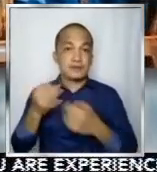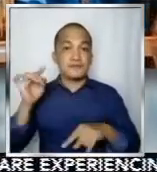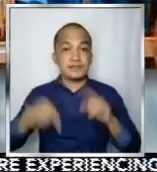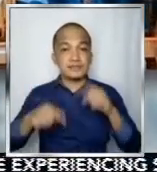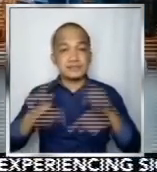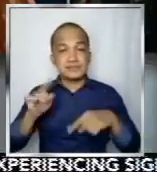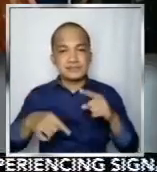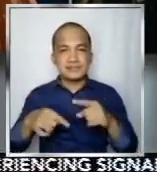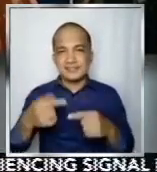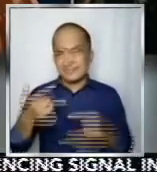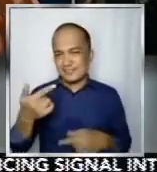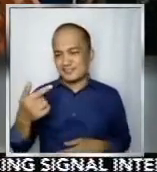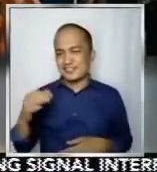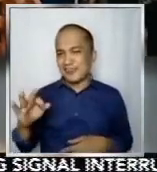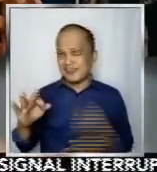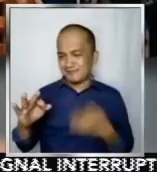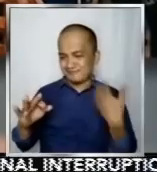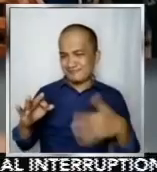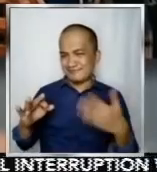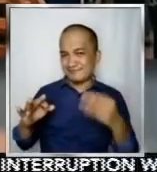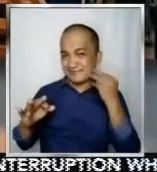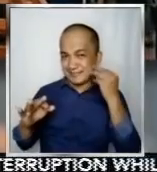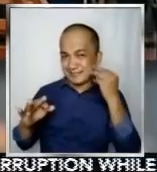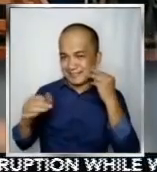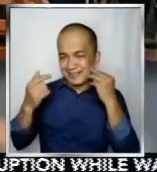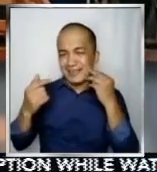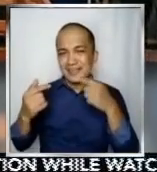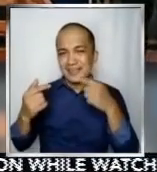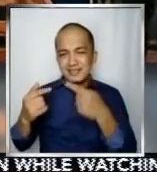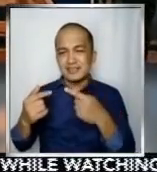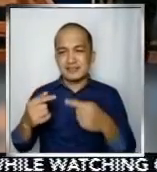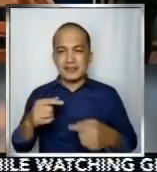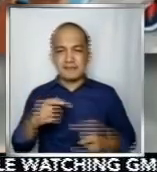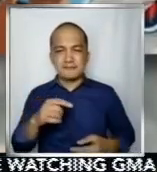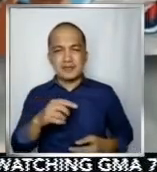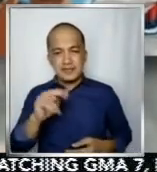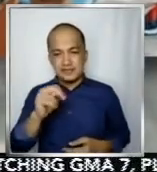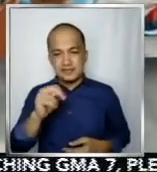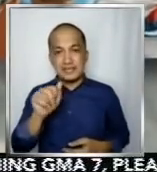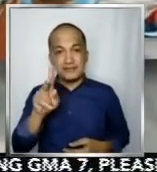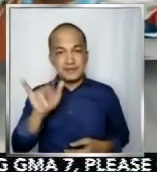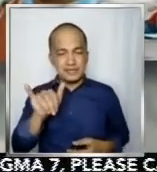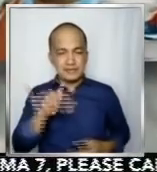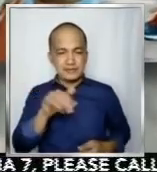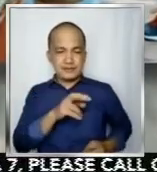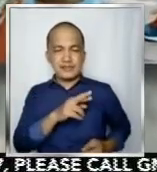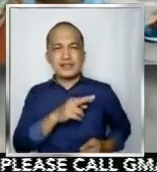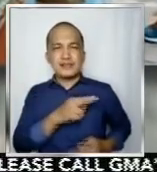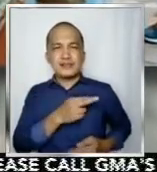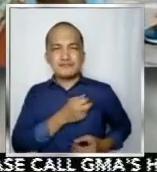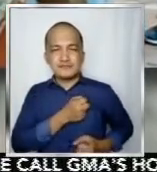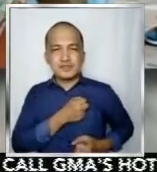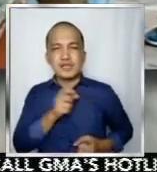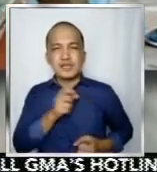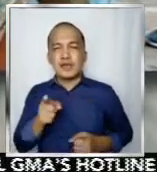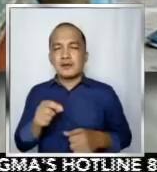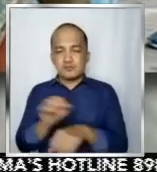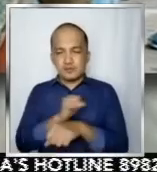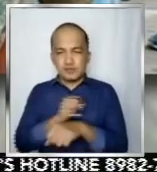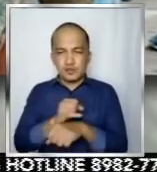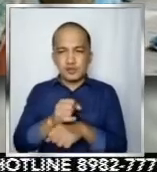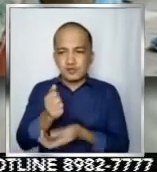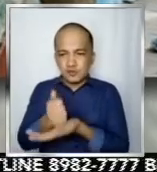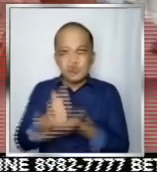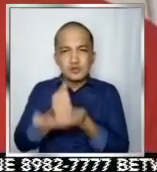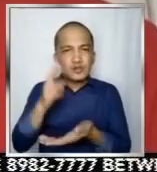Melissa Goheng. Bilang isang Navy reservist, active rin na tumutulong si Rocco kasama si Melissa sa iba't ibang proyekto ng